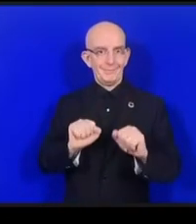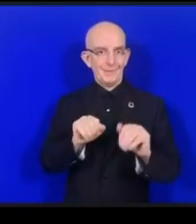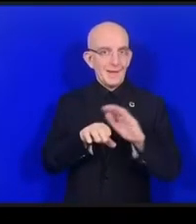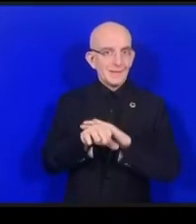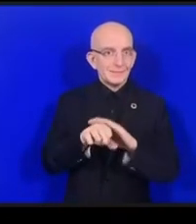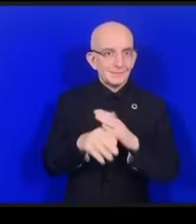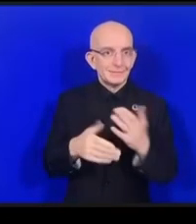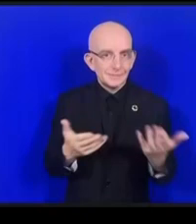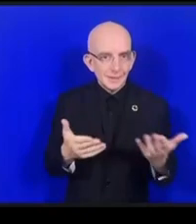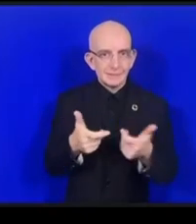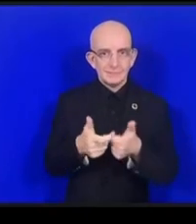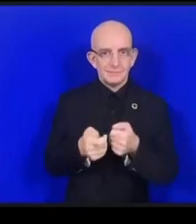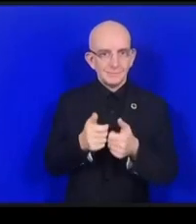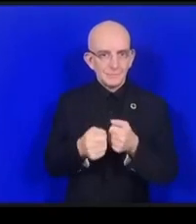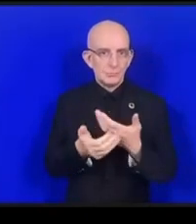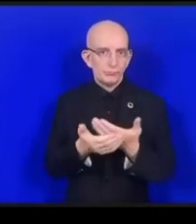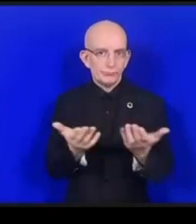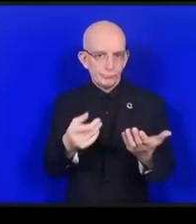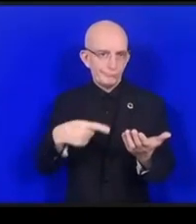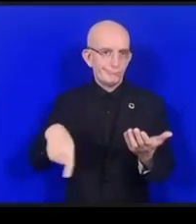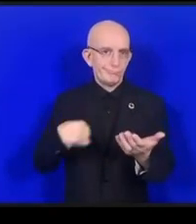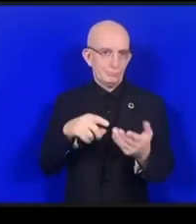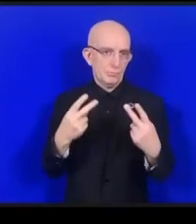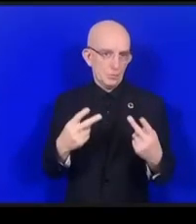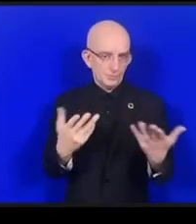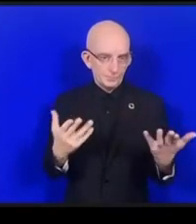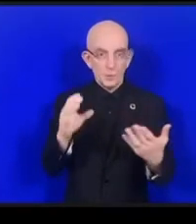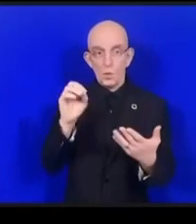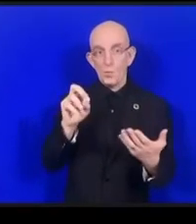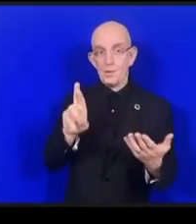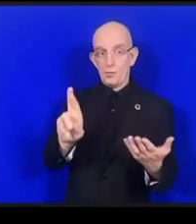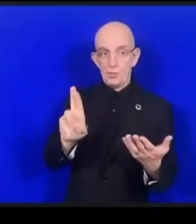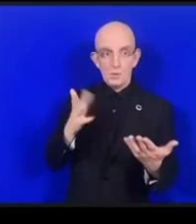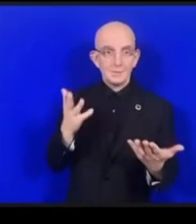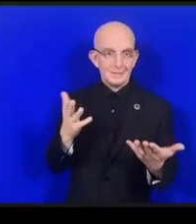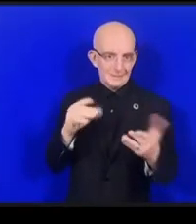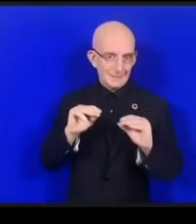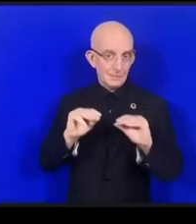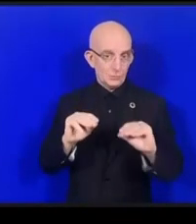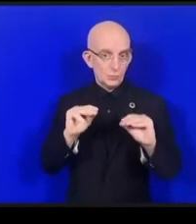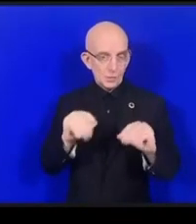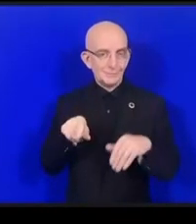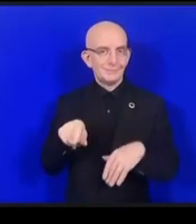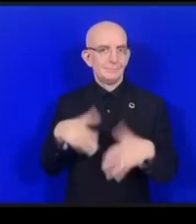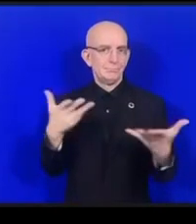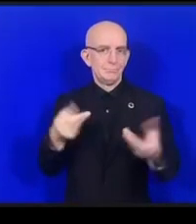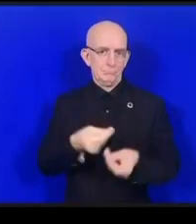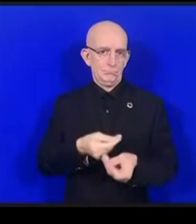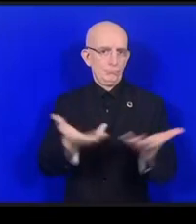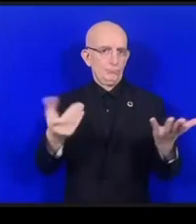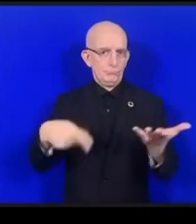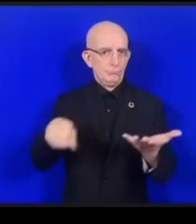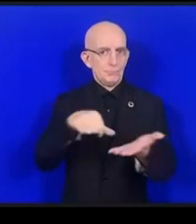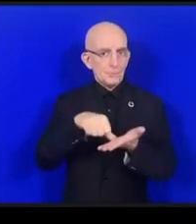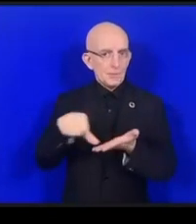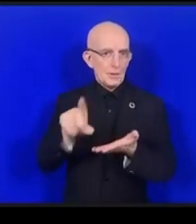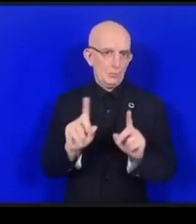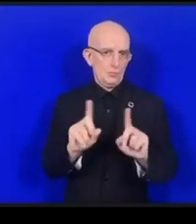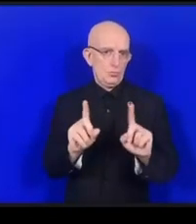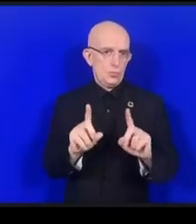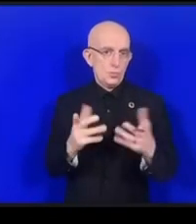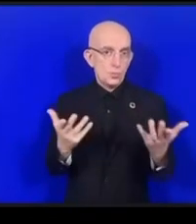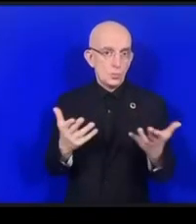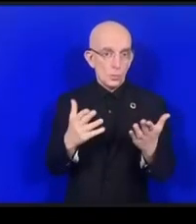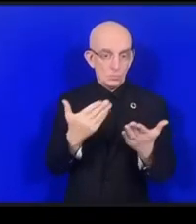то что передаётся через эти устройства Вот в чём вопрос Это знания и речь идёт об открытом образовании